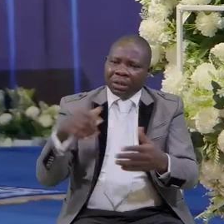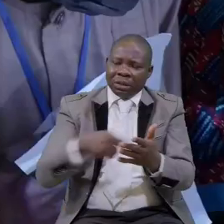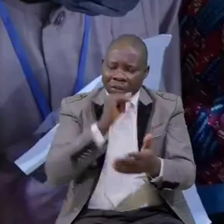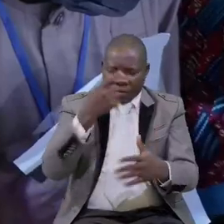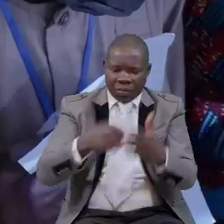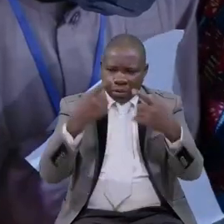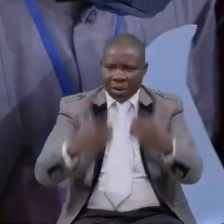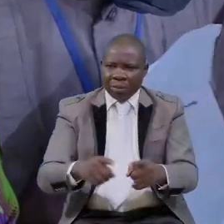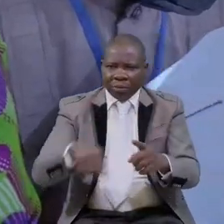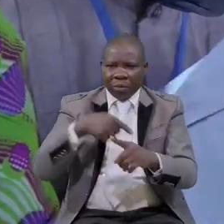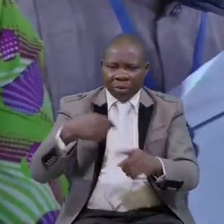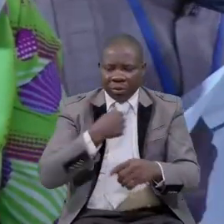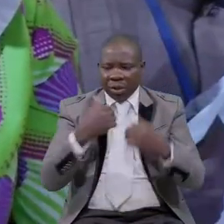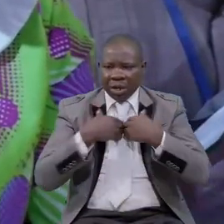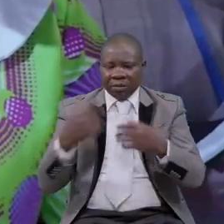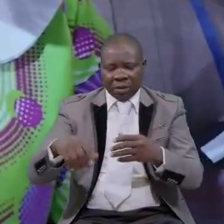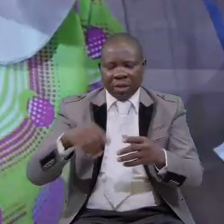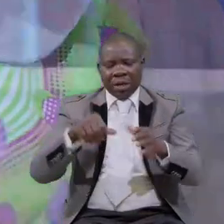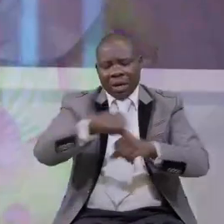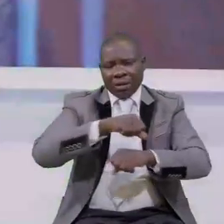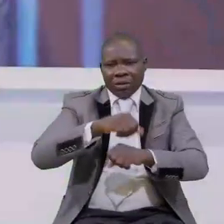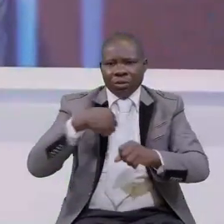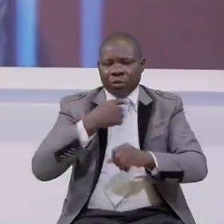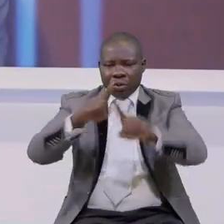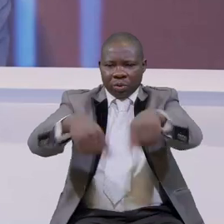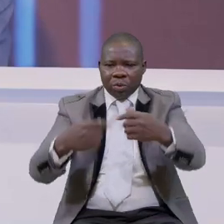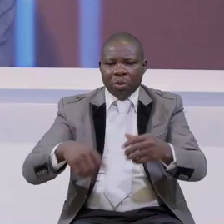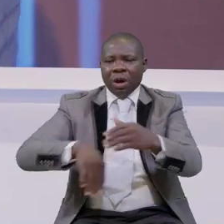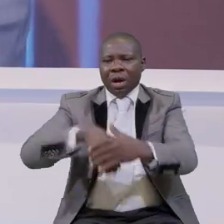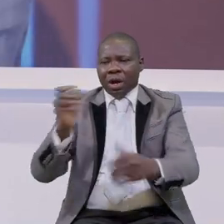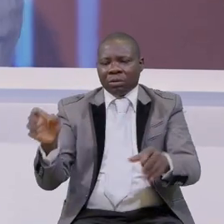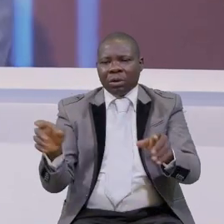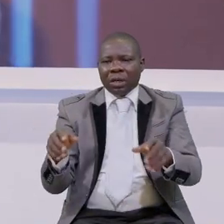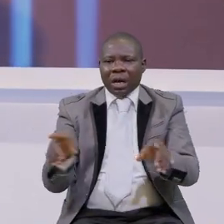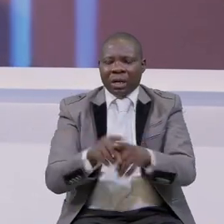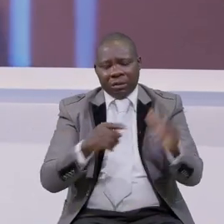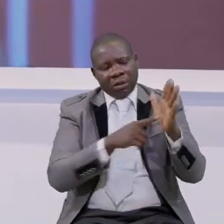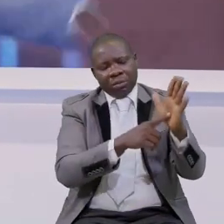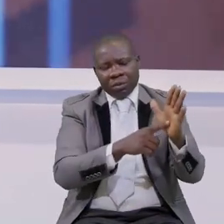nous sortons avec la démonstration comme Christ, parce qu'il avait.